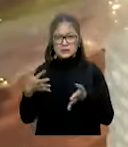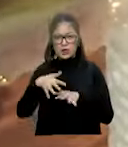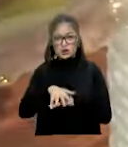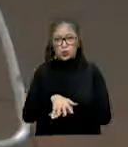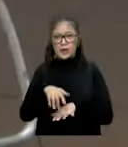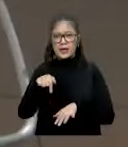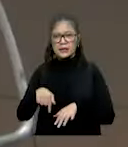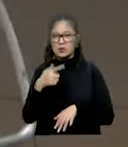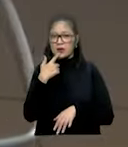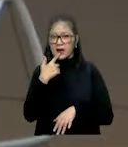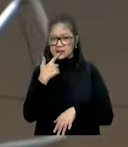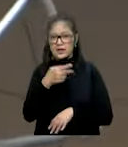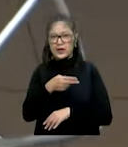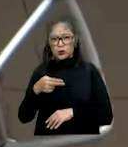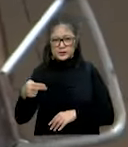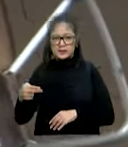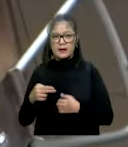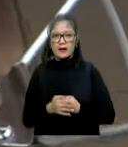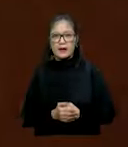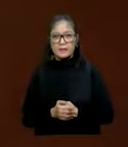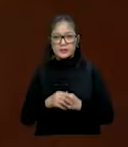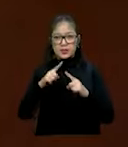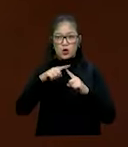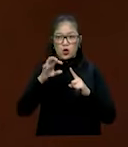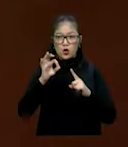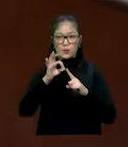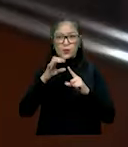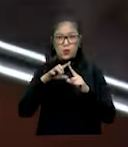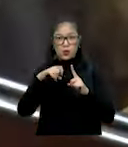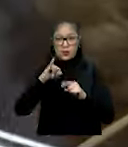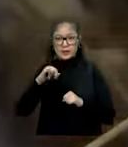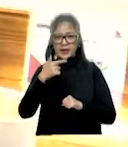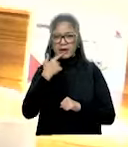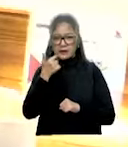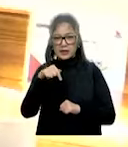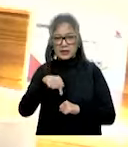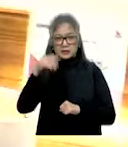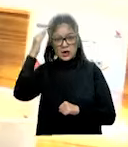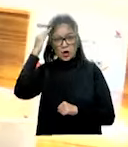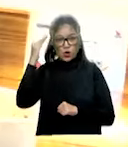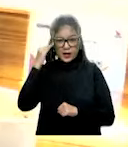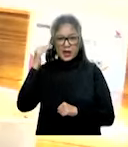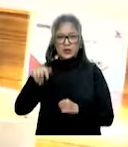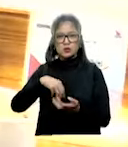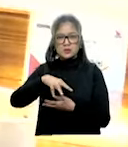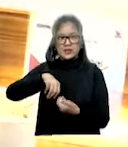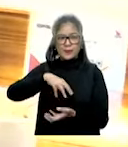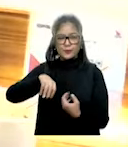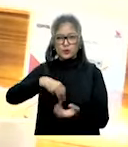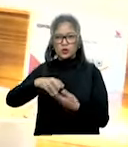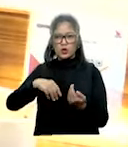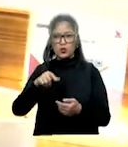Nusantara. Jadi tepokinya itu saya kombinasikan rasa Indonesia dan Korea. Digabung dengan lidah